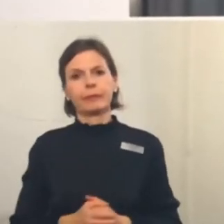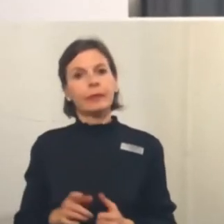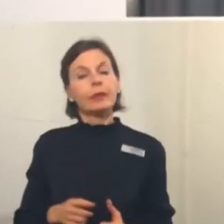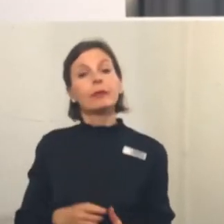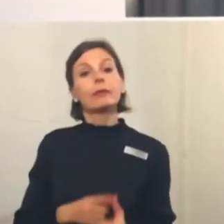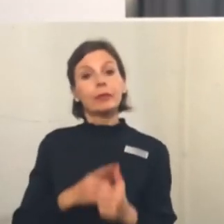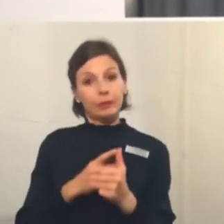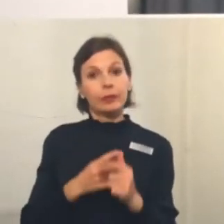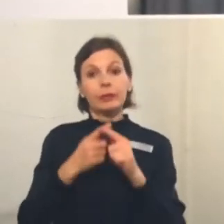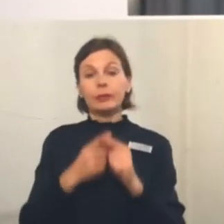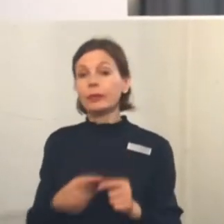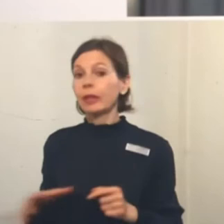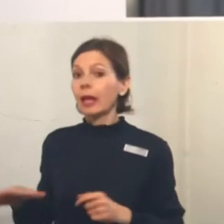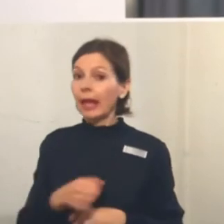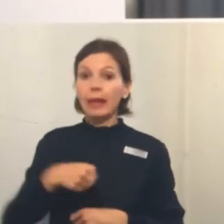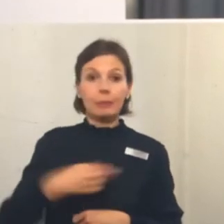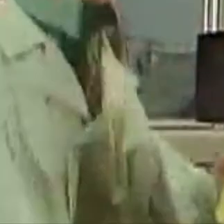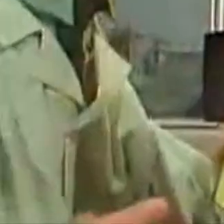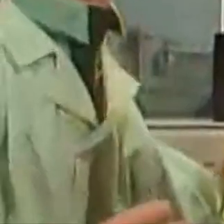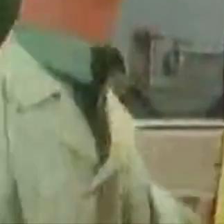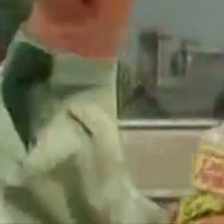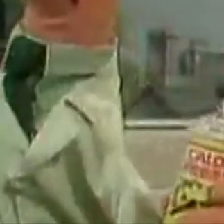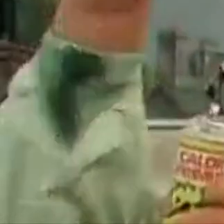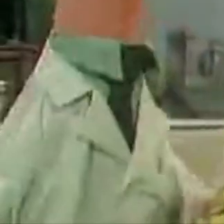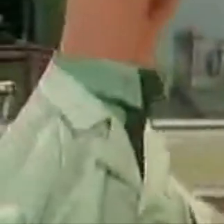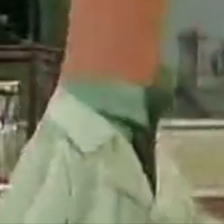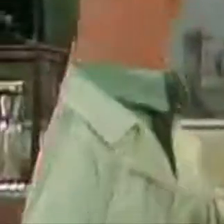nødvendigt at aflive alle i Danmark. Det er